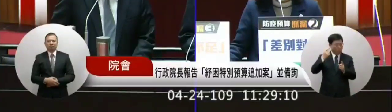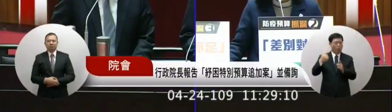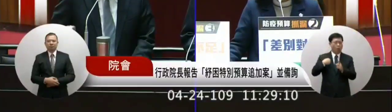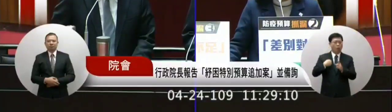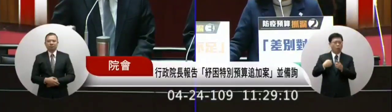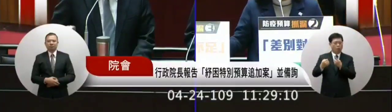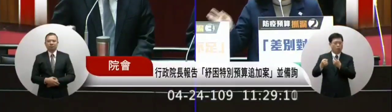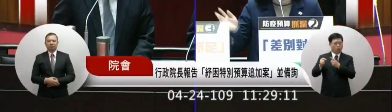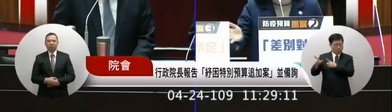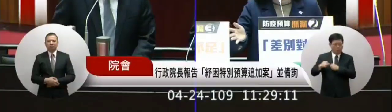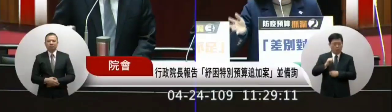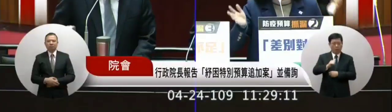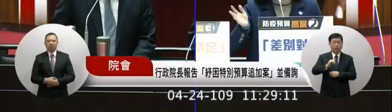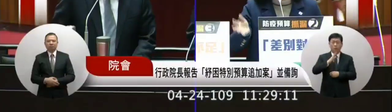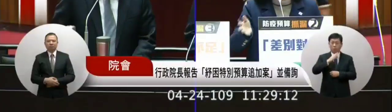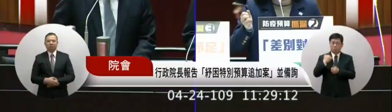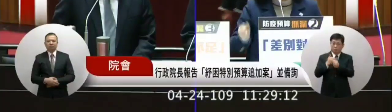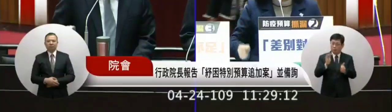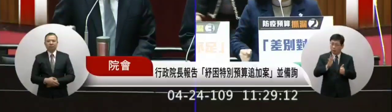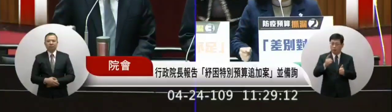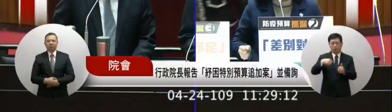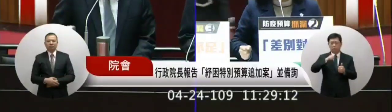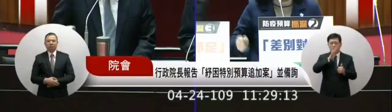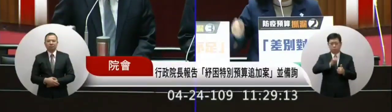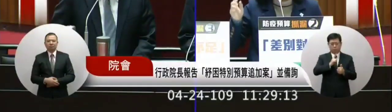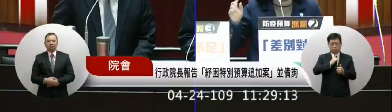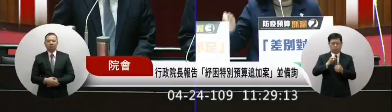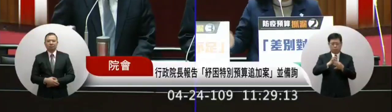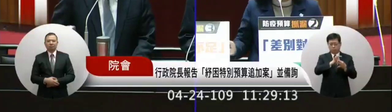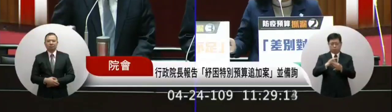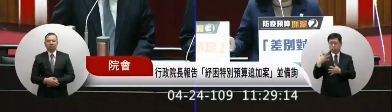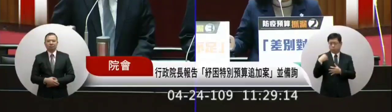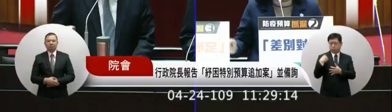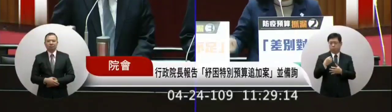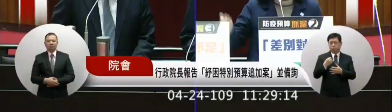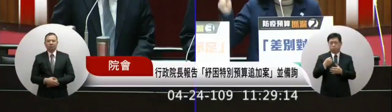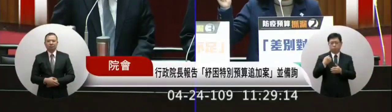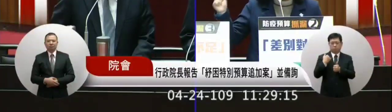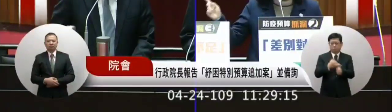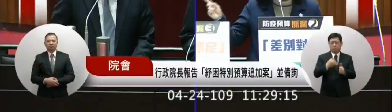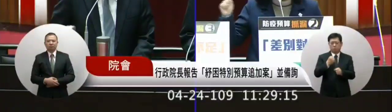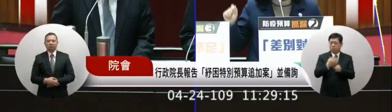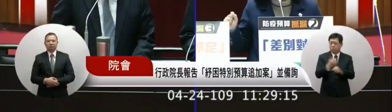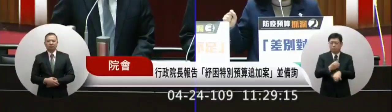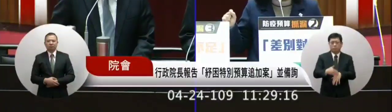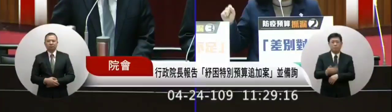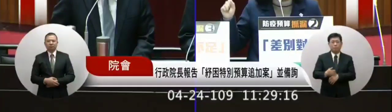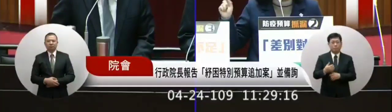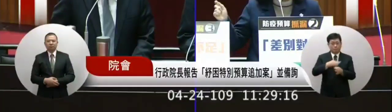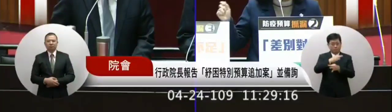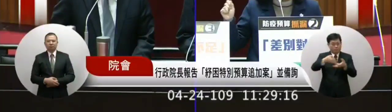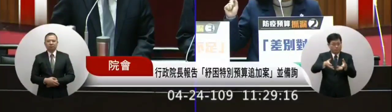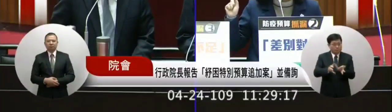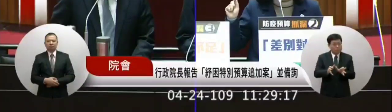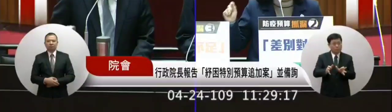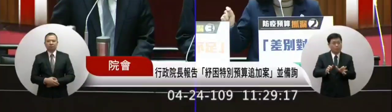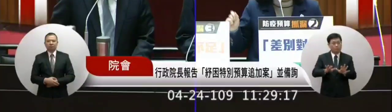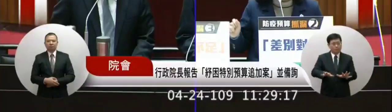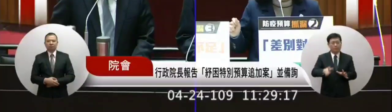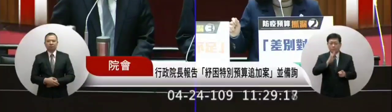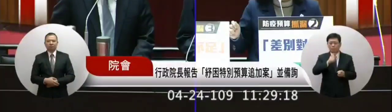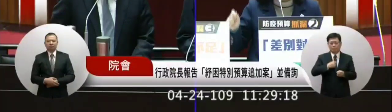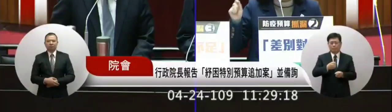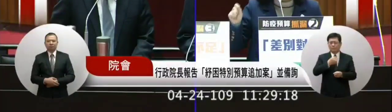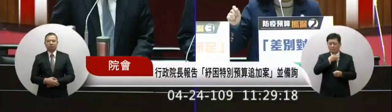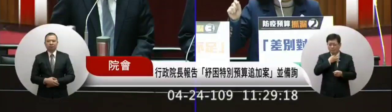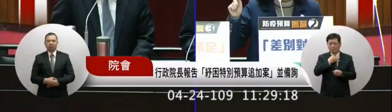我们的意见。那不裁员就是要 hold 住他的雇佣关系，不要造成失业啊。那我们现在看到经济部的状况，是因为以